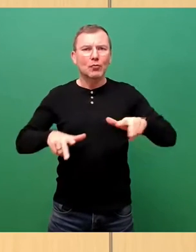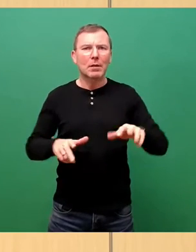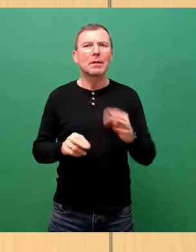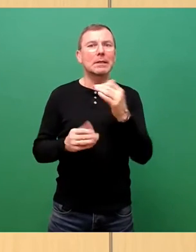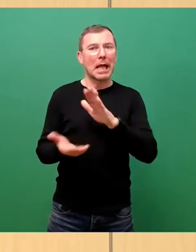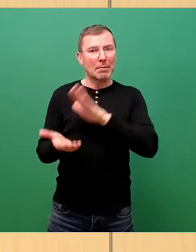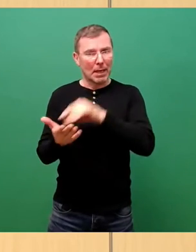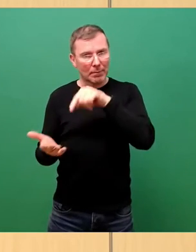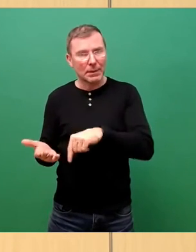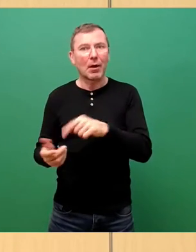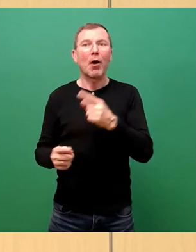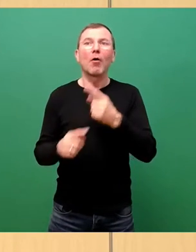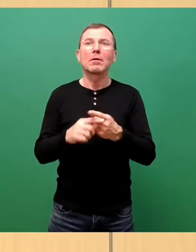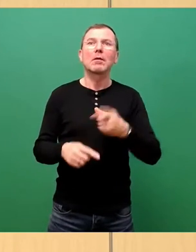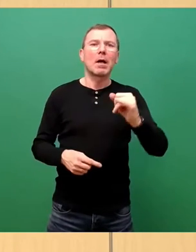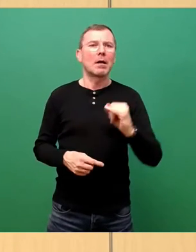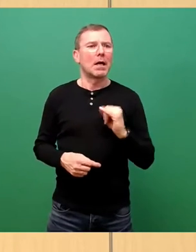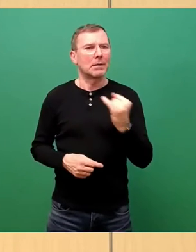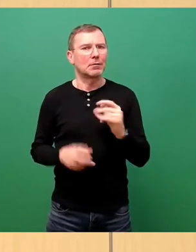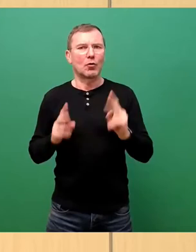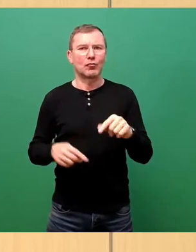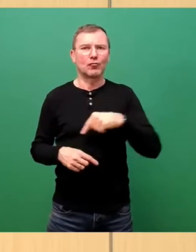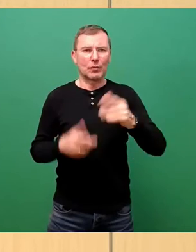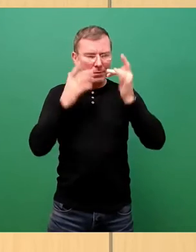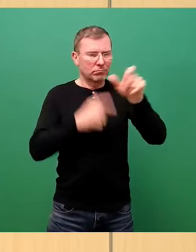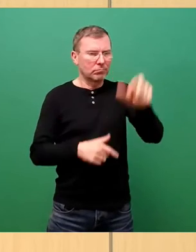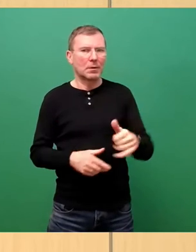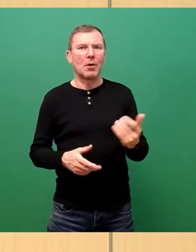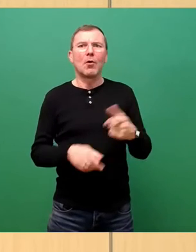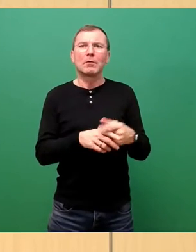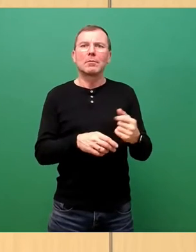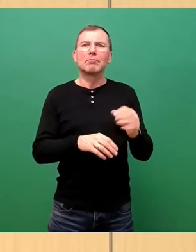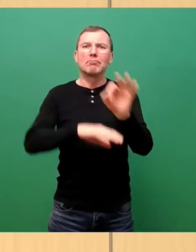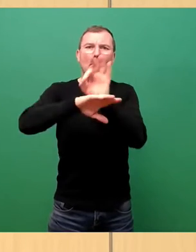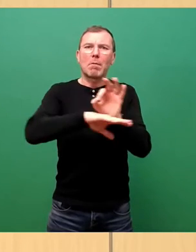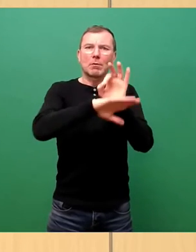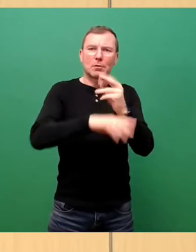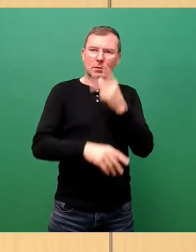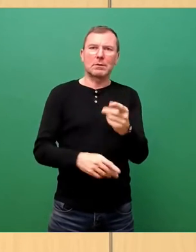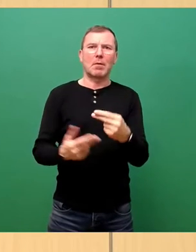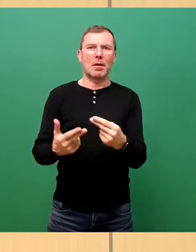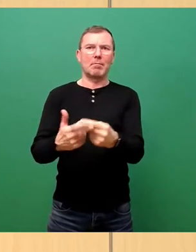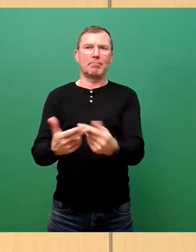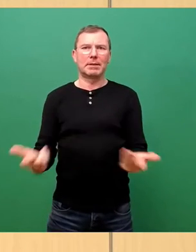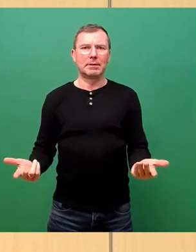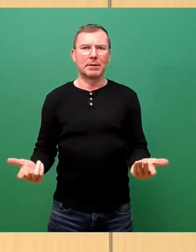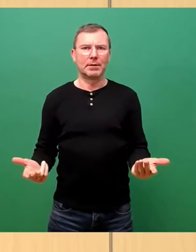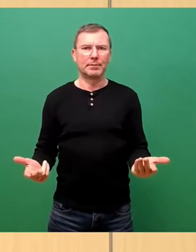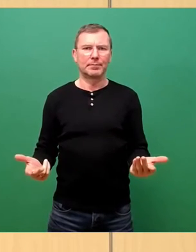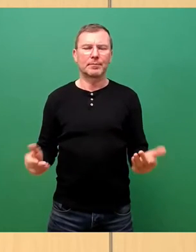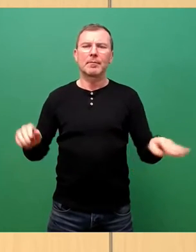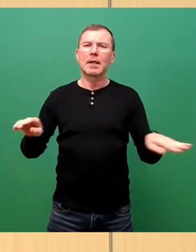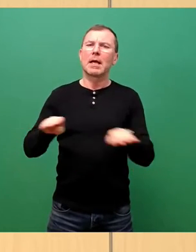wesentlich stärkere Identifikation mit unserer Stadt, was sich am Ende auch in der Architektur niederschlägt. Mit der Abstufung, wie sie